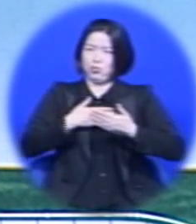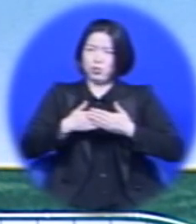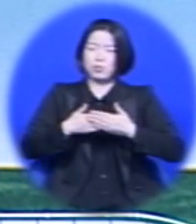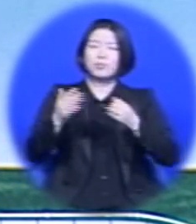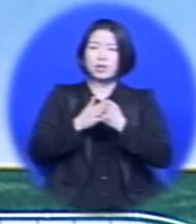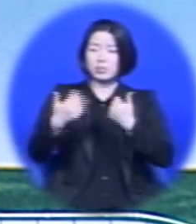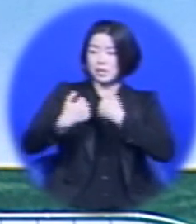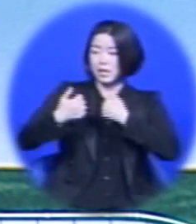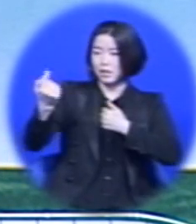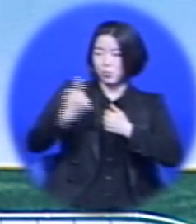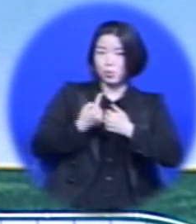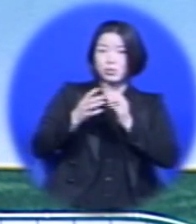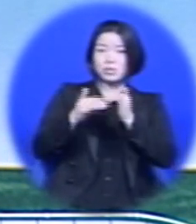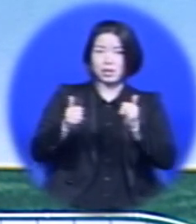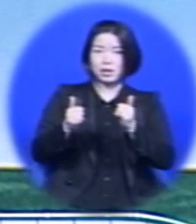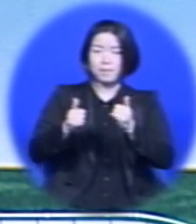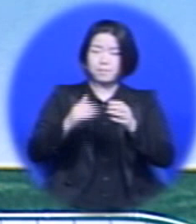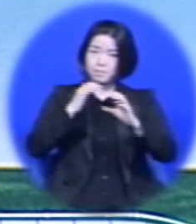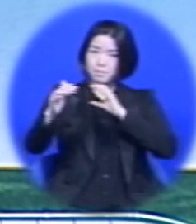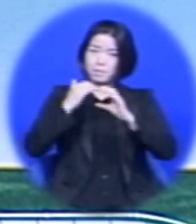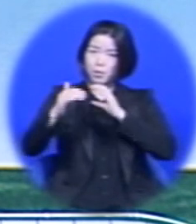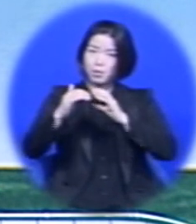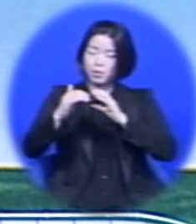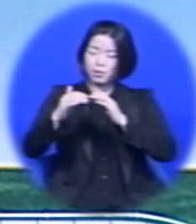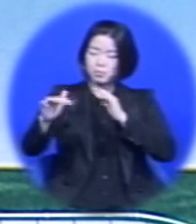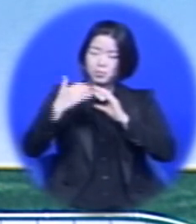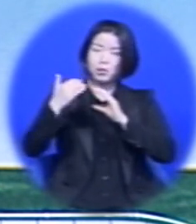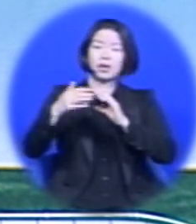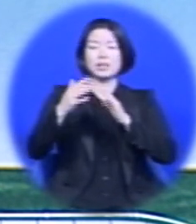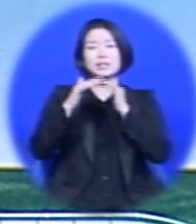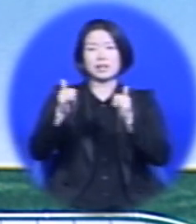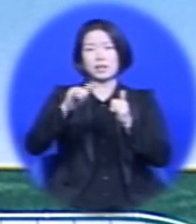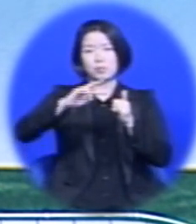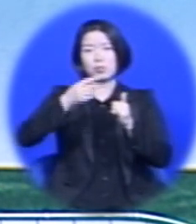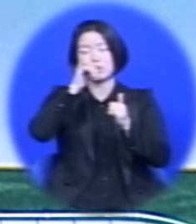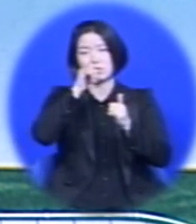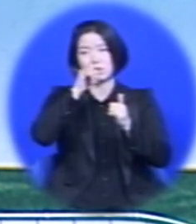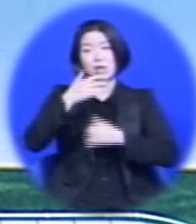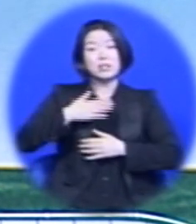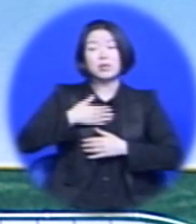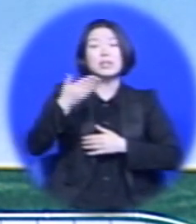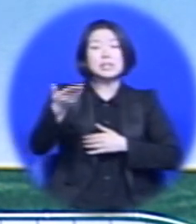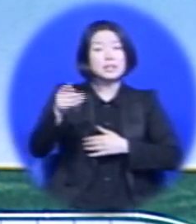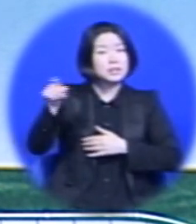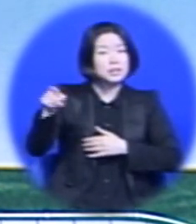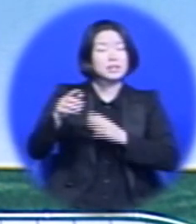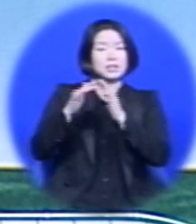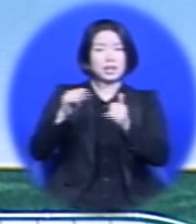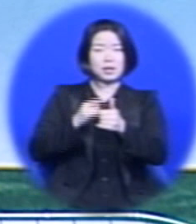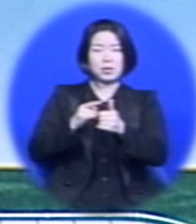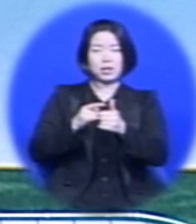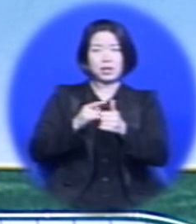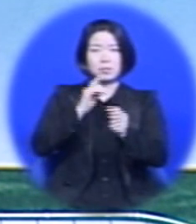상담해 오는 분들도메일로 상담해 오는 이들도 있습니다 저는 그들에게 말합니다이 말씀은